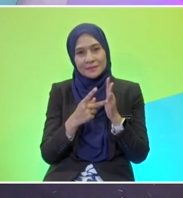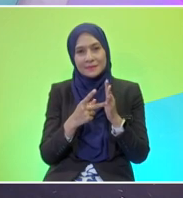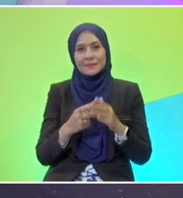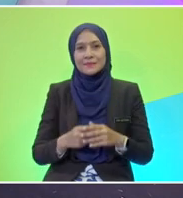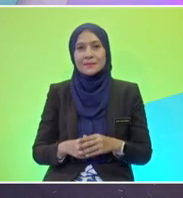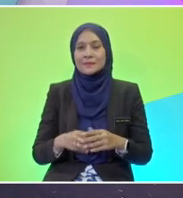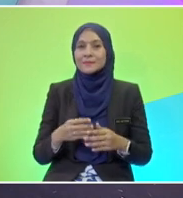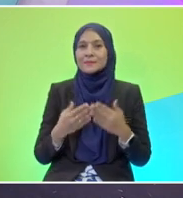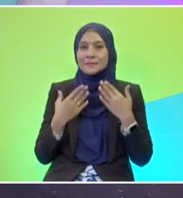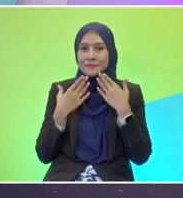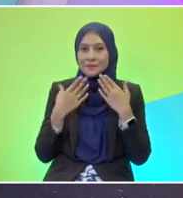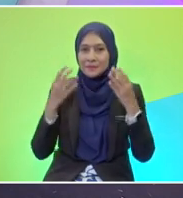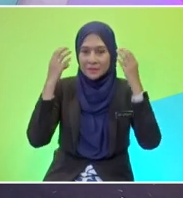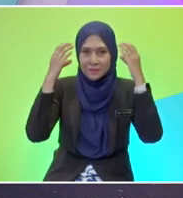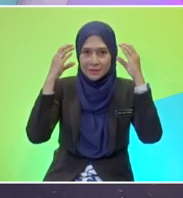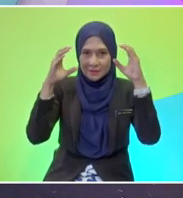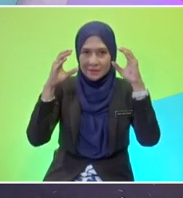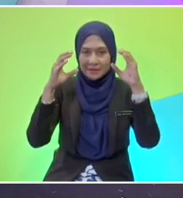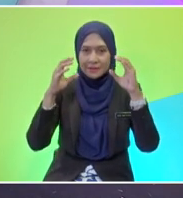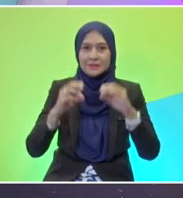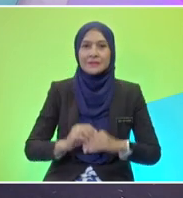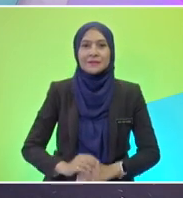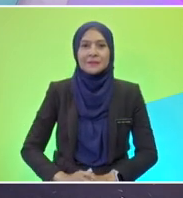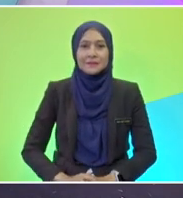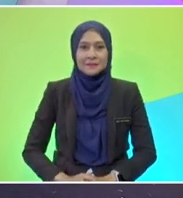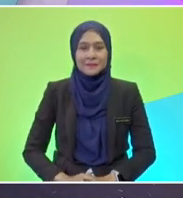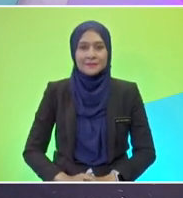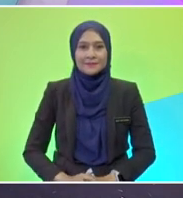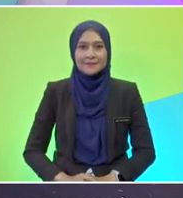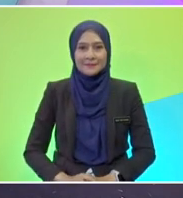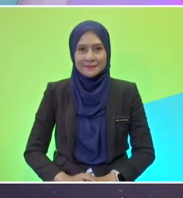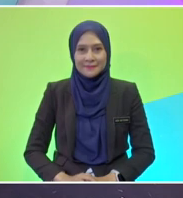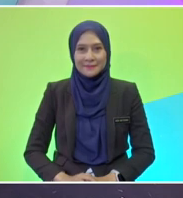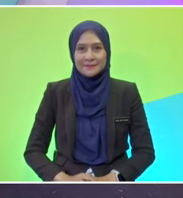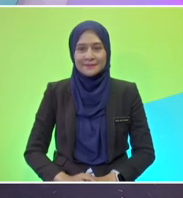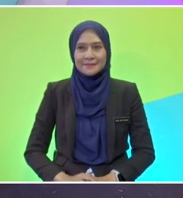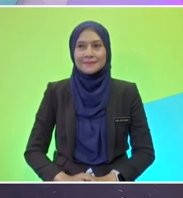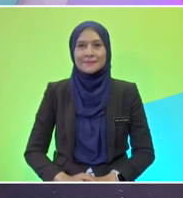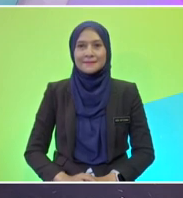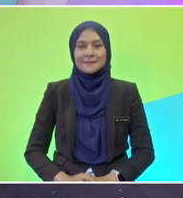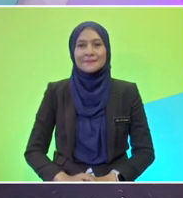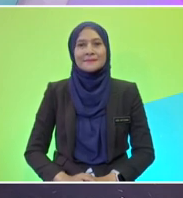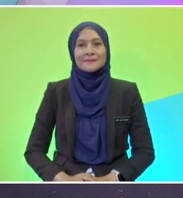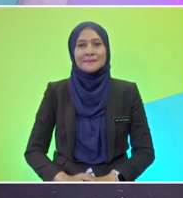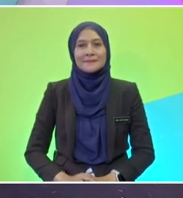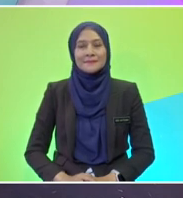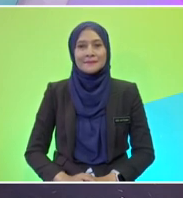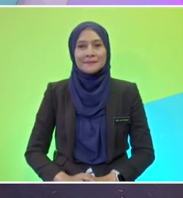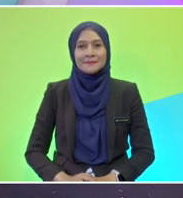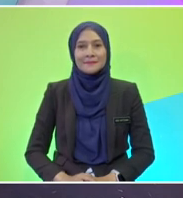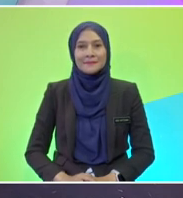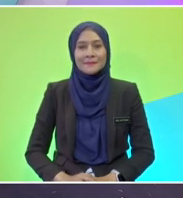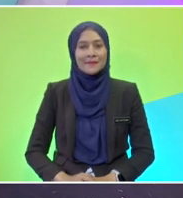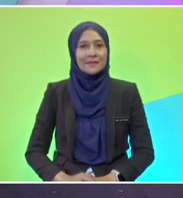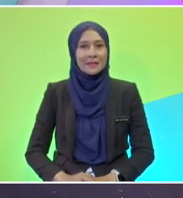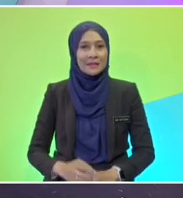pada hari ini matematik awal dan tidak lupa juga terima kasih kepada jurubahasa isyarat kita Cikgu Aida. Baiklah semua, sehingga kita berjumpa